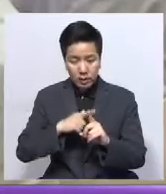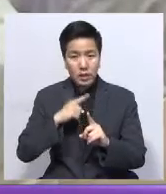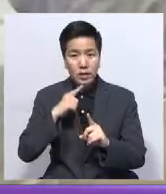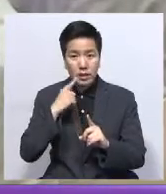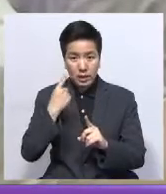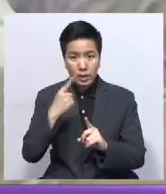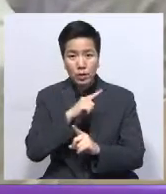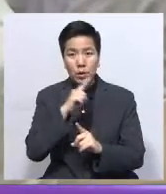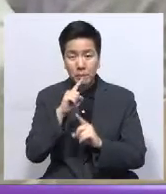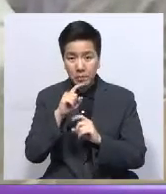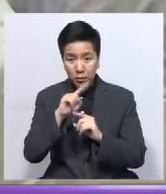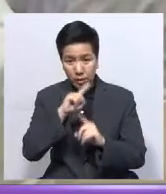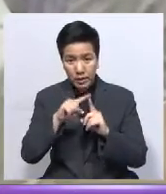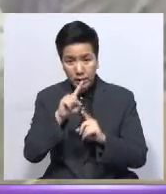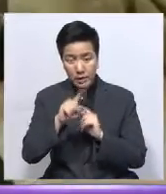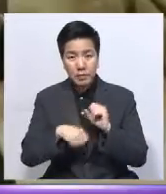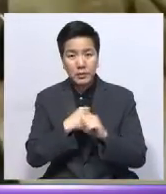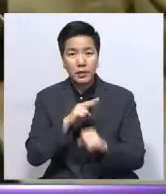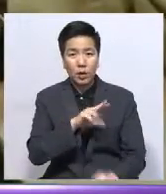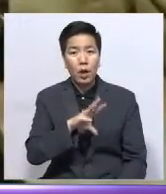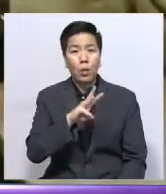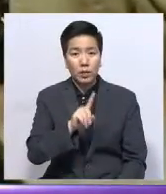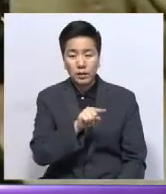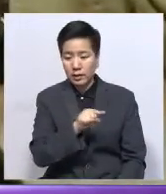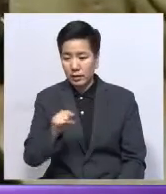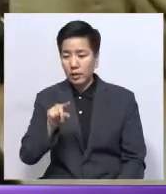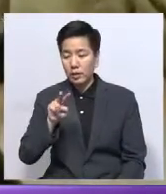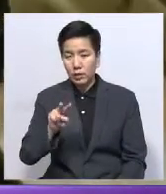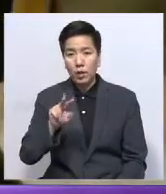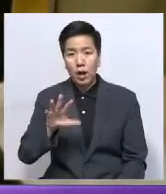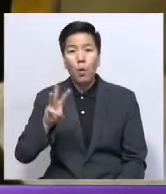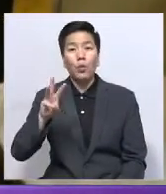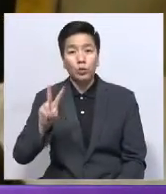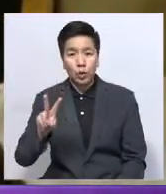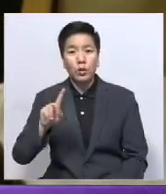2561ถึง31ธันวาคม2562